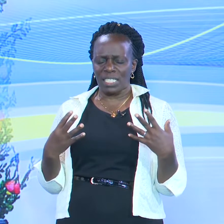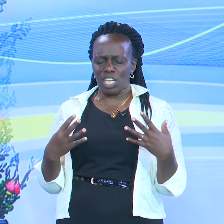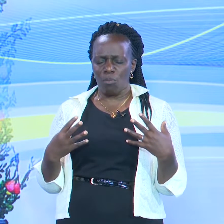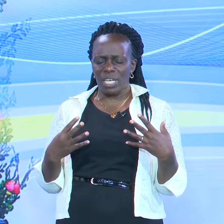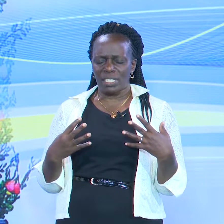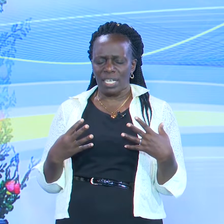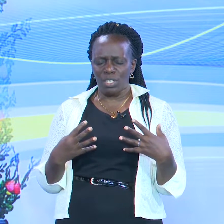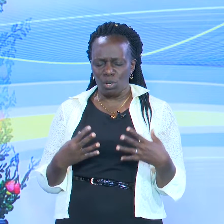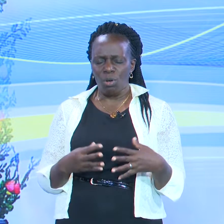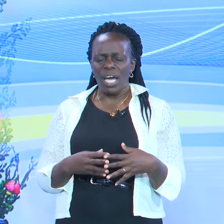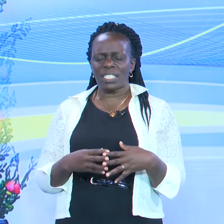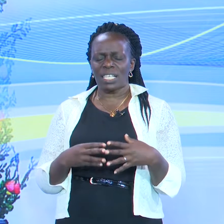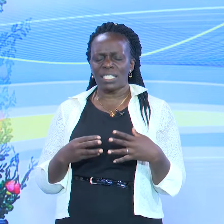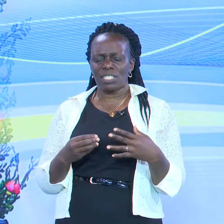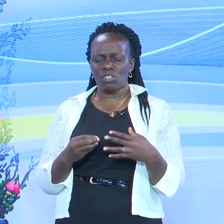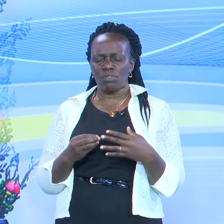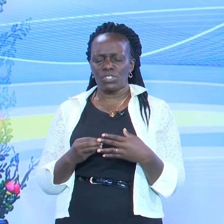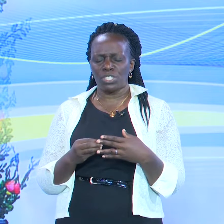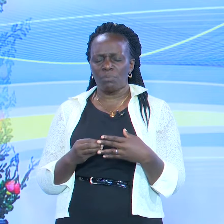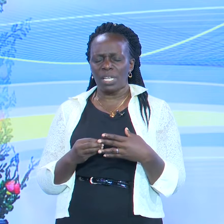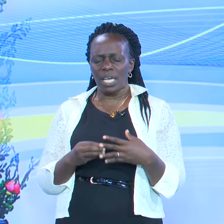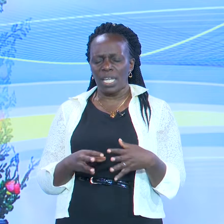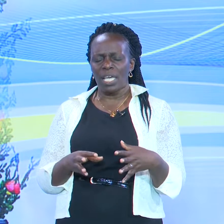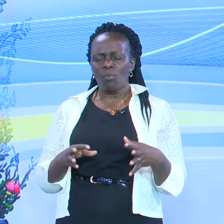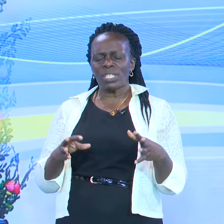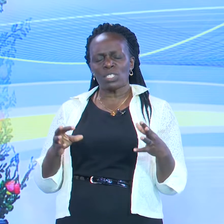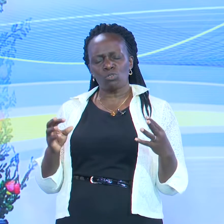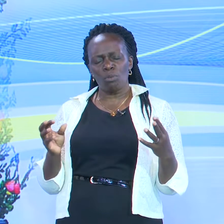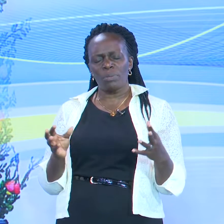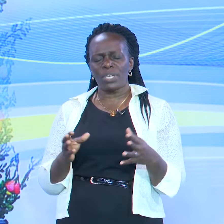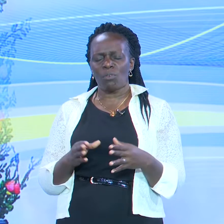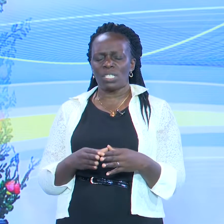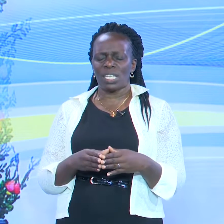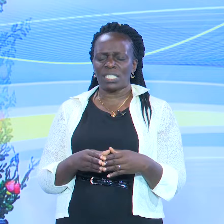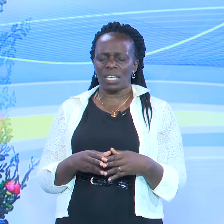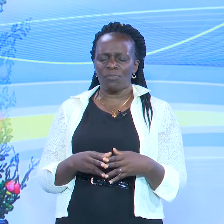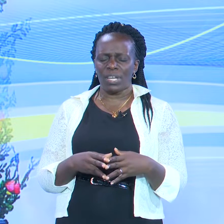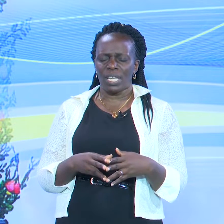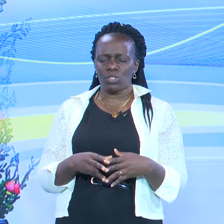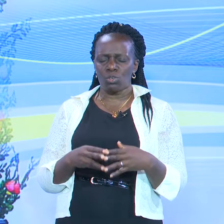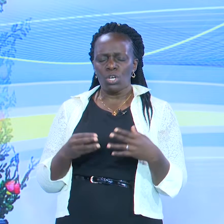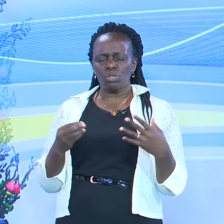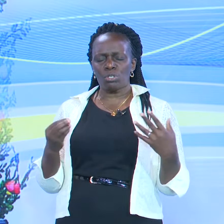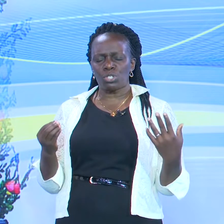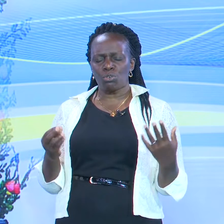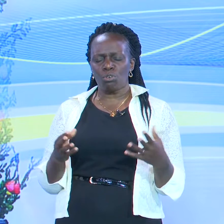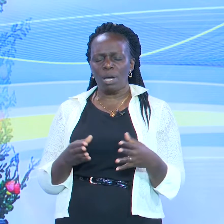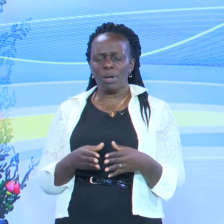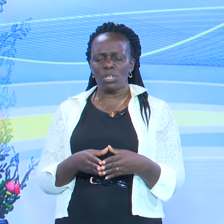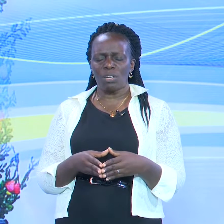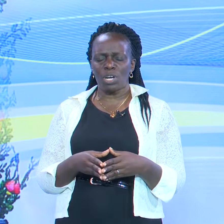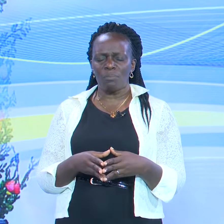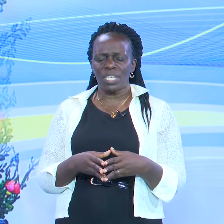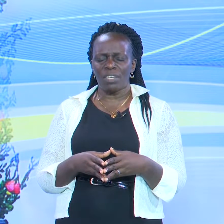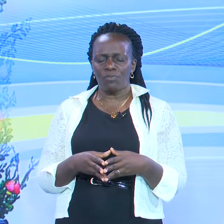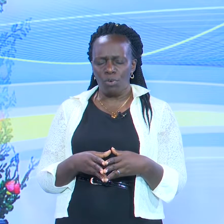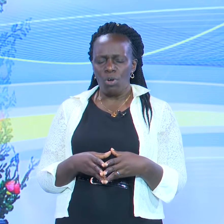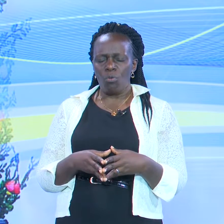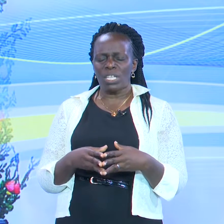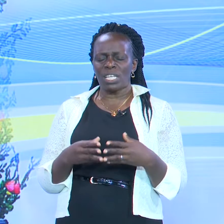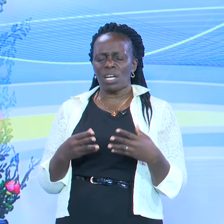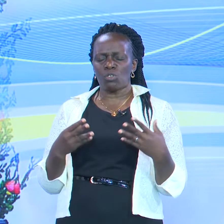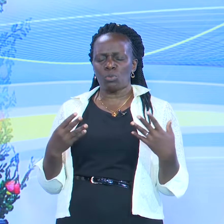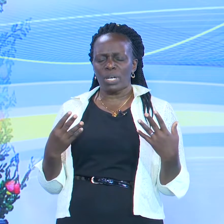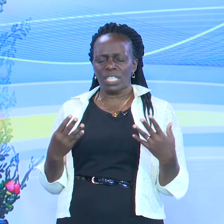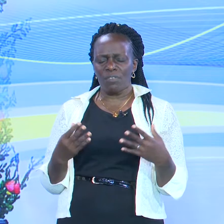kuliweka katika matendo. Asante Jehova, uishie milele. Wacha tuombe pia kwa ajili ya taifa letu. Twakushukuru Baba uliye mwaminifu